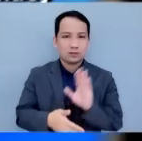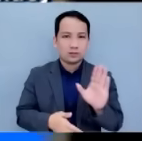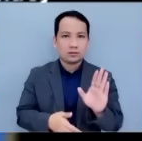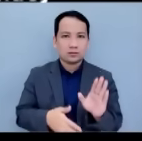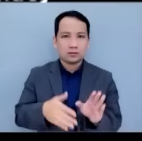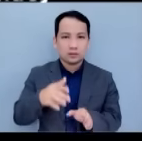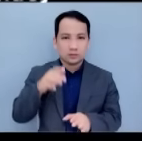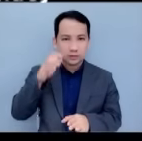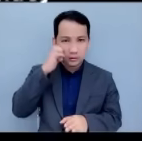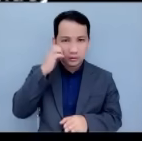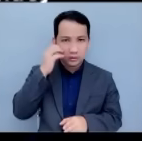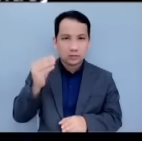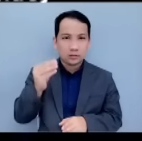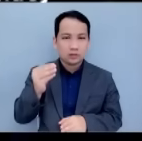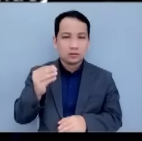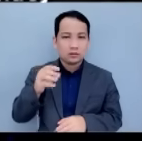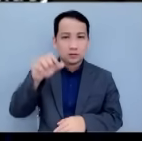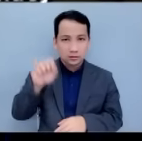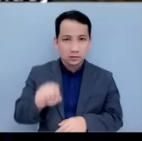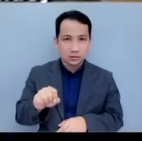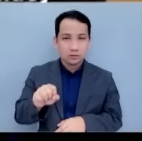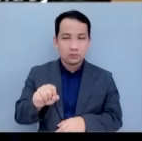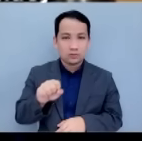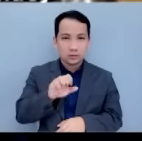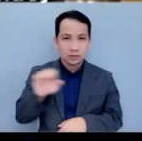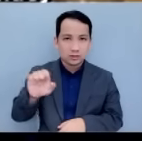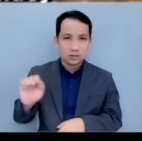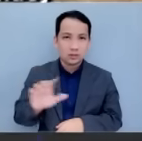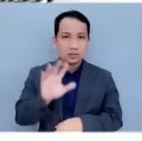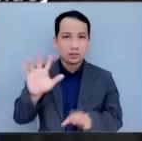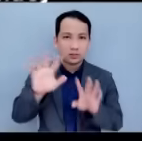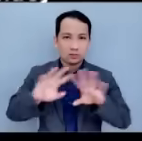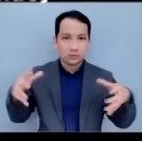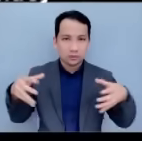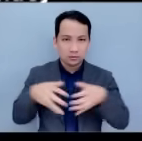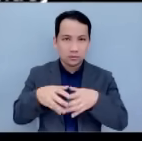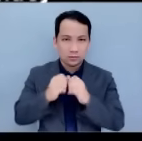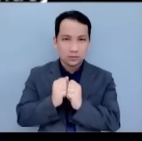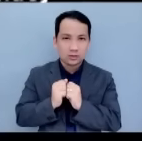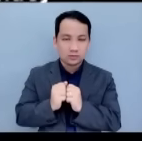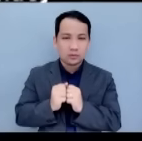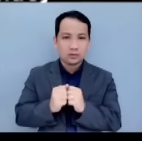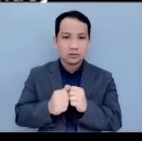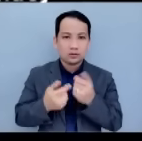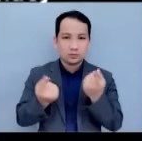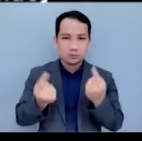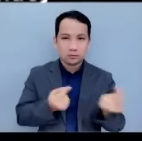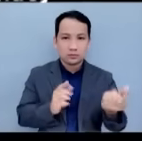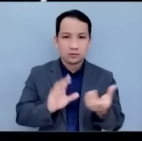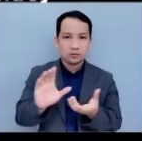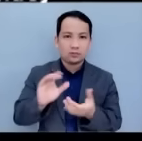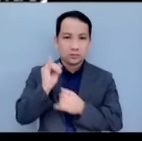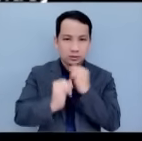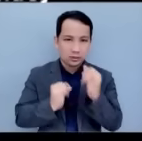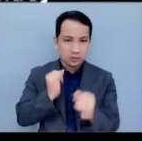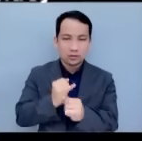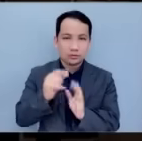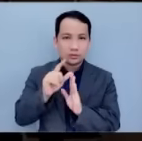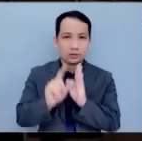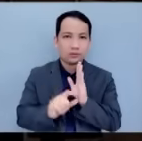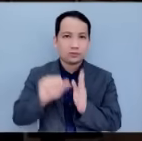Manalo ang Southeast Asian countries na magkaisang manindigan sa pagpapatupad ng international law sa South China